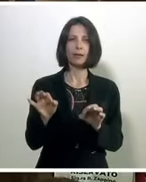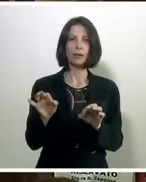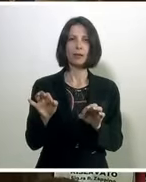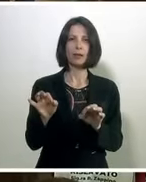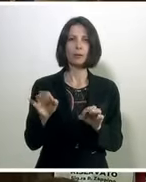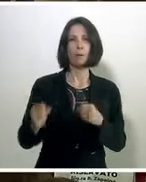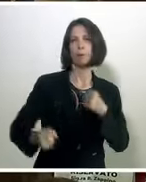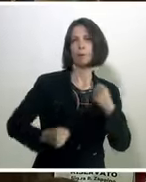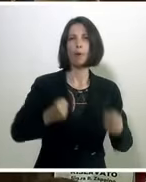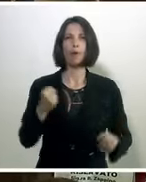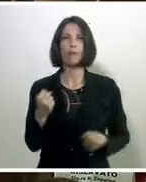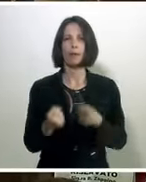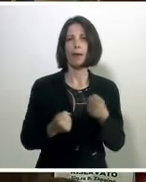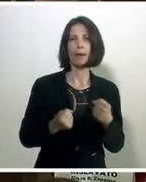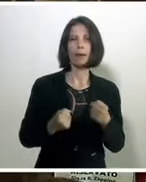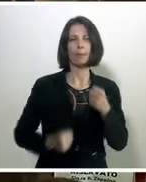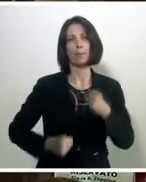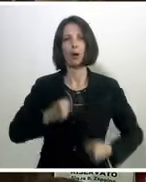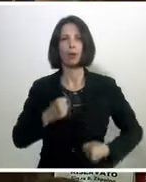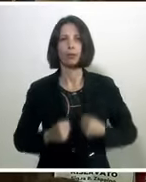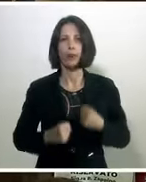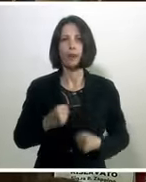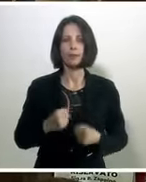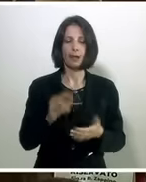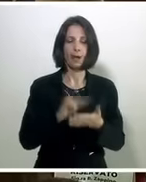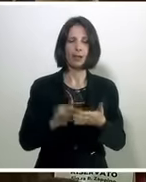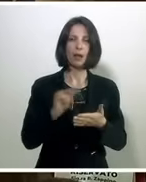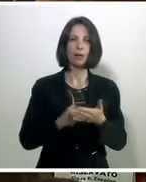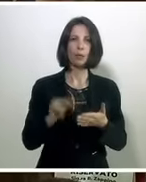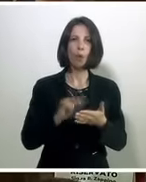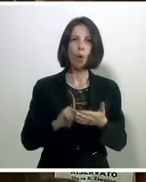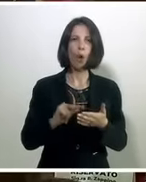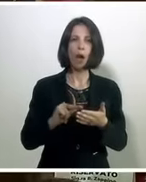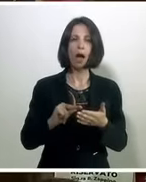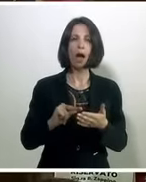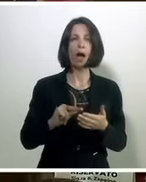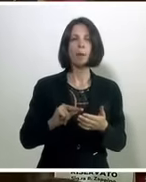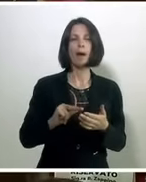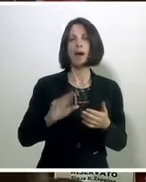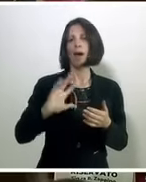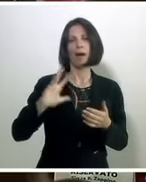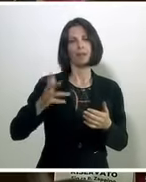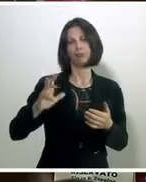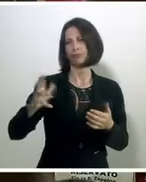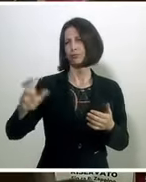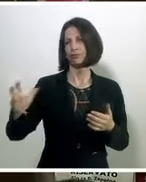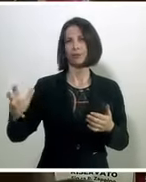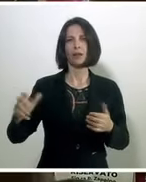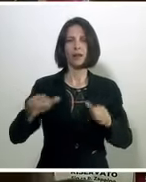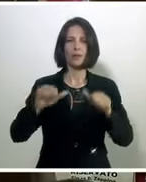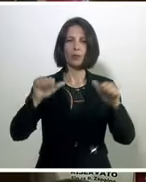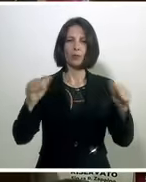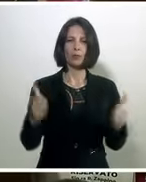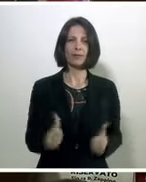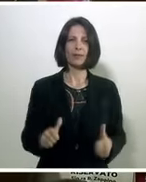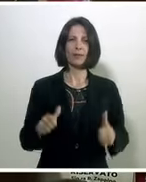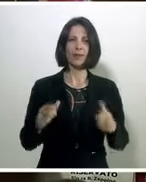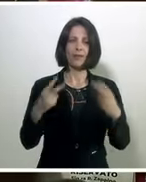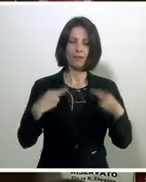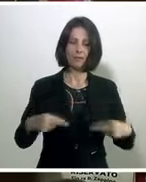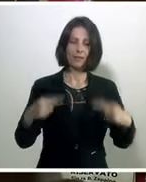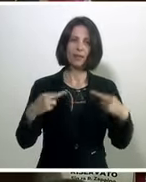contestazione che dalla scuola investono molti altri aspetti fino a caratterizzare un intero stile di vita Enrico Berlinguer